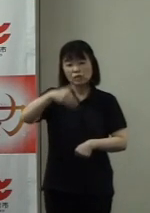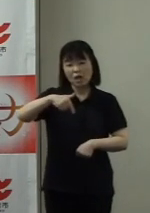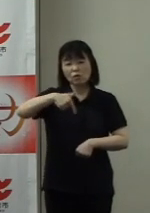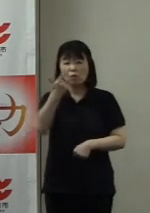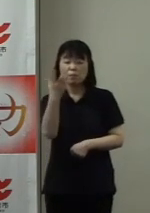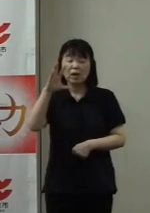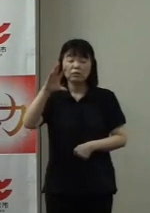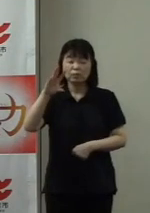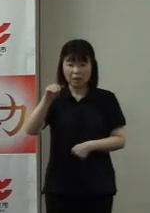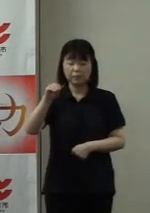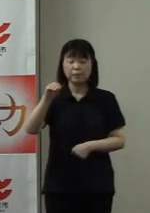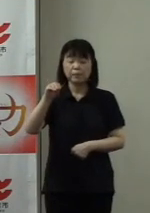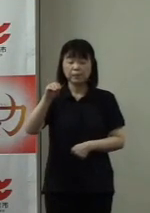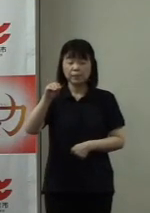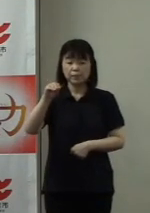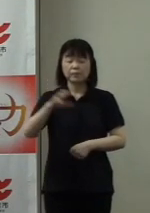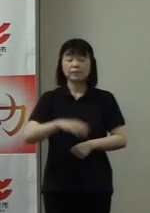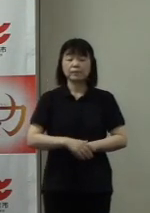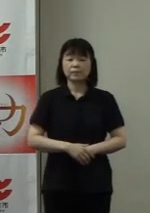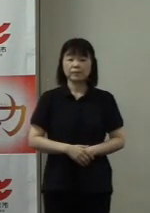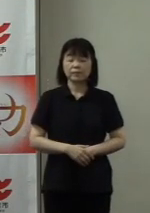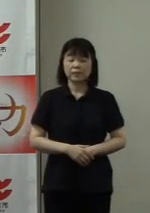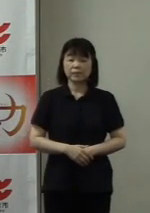円計上をしたところでございます。